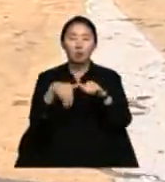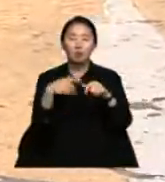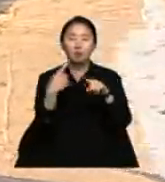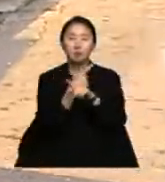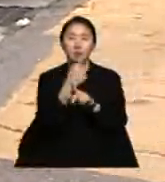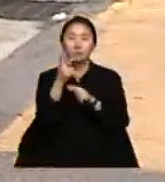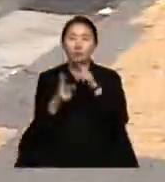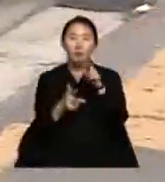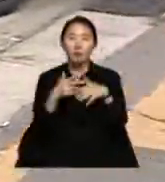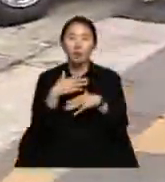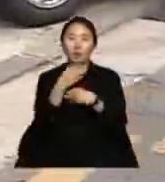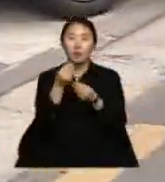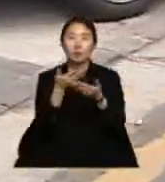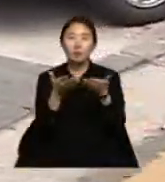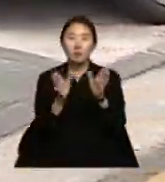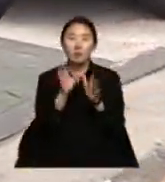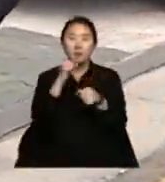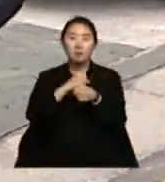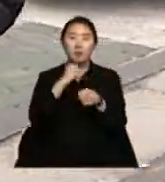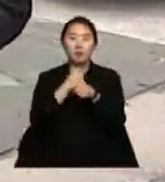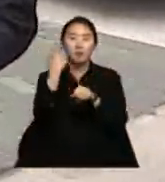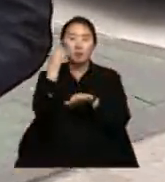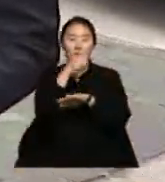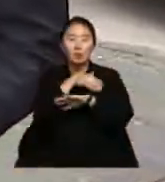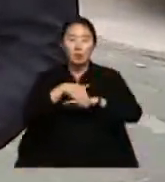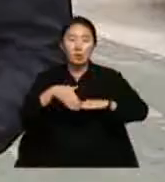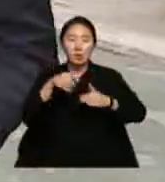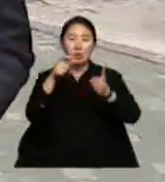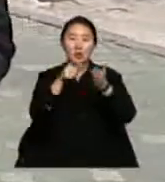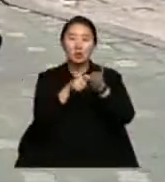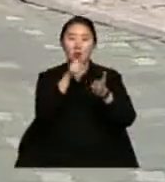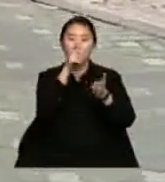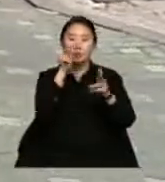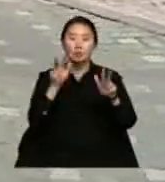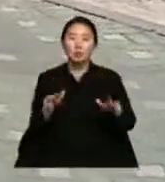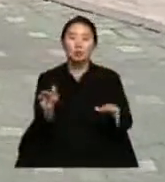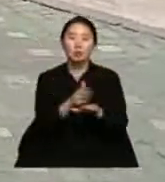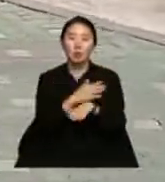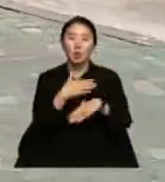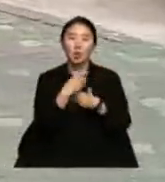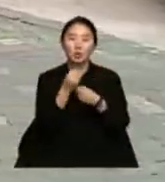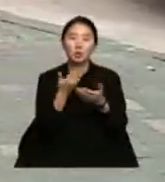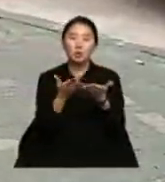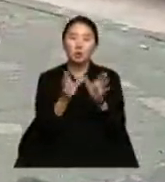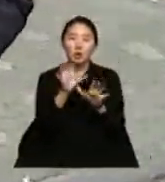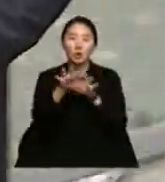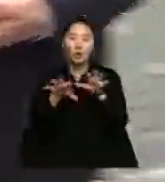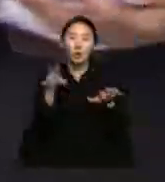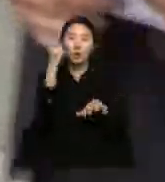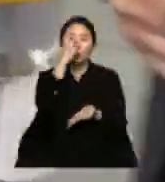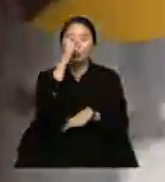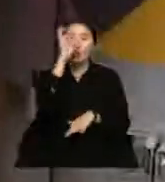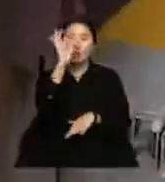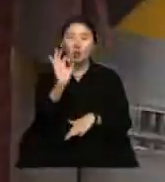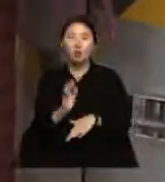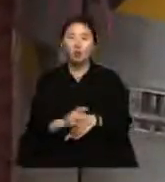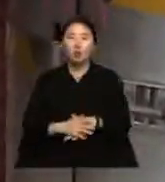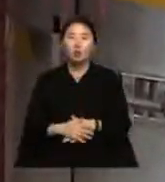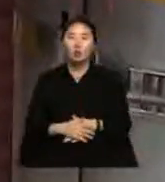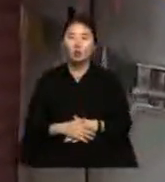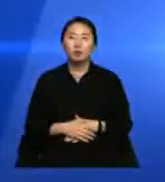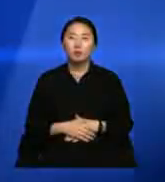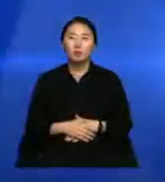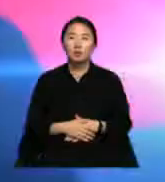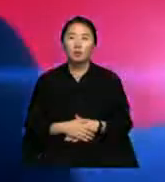진행해 안전한 마을로 조성한다는 내용이 담겨 있습니다. 그렇다면 지금부터 안전마을 곳곳을 살펴보겠습니다.